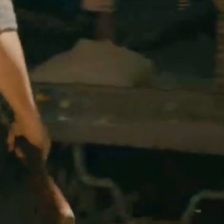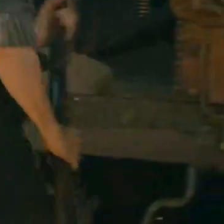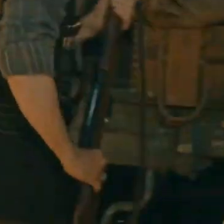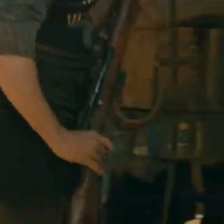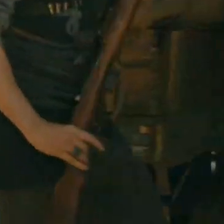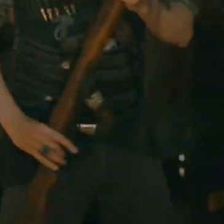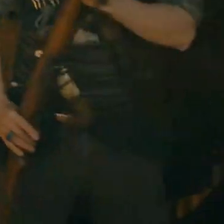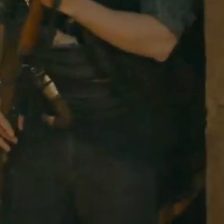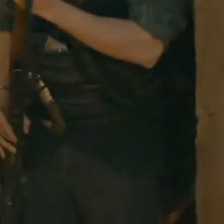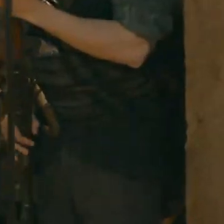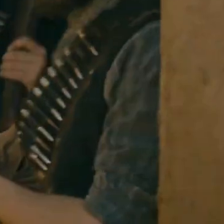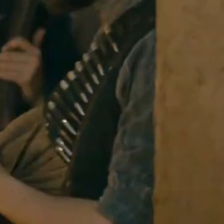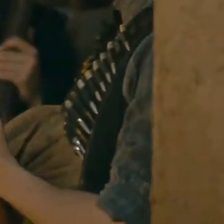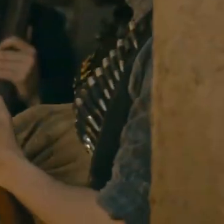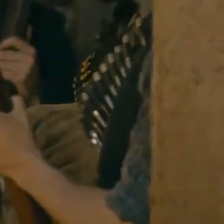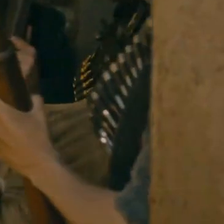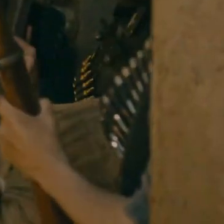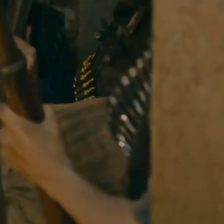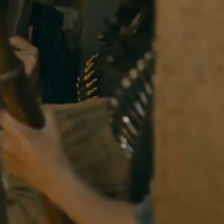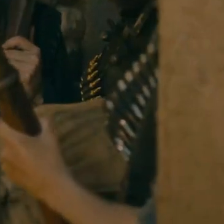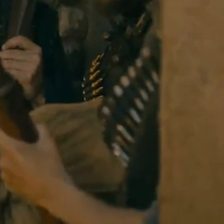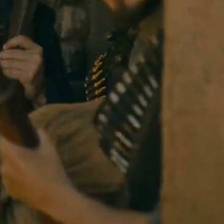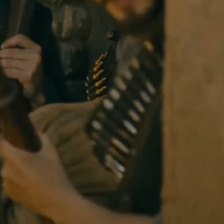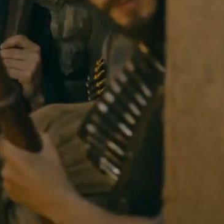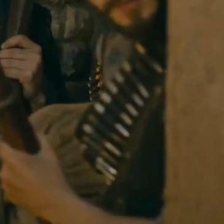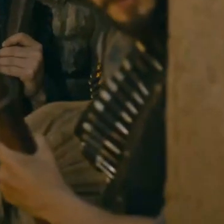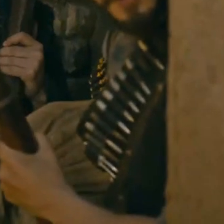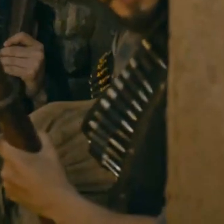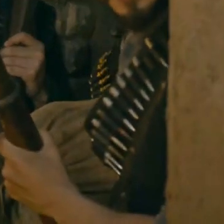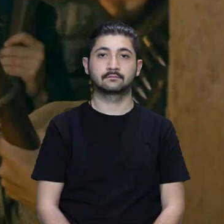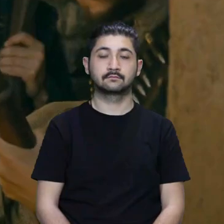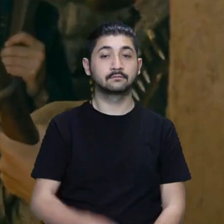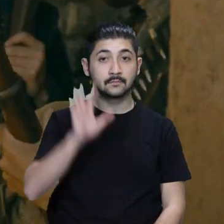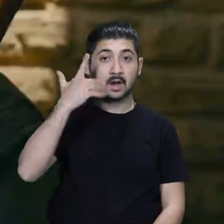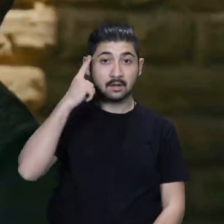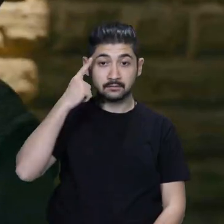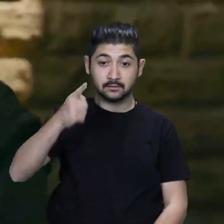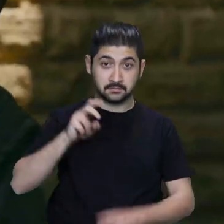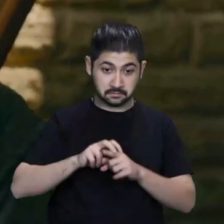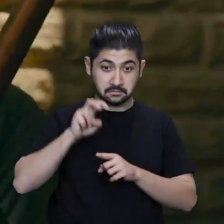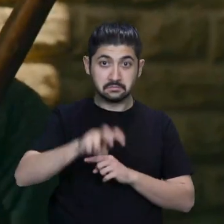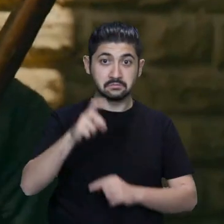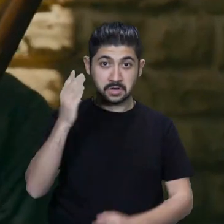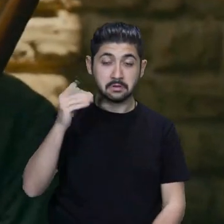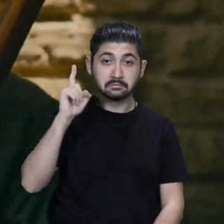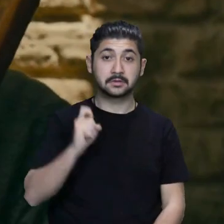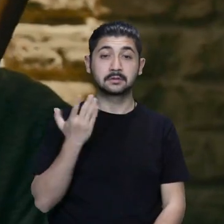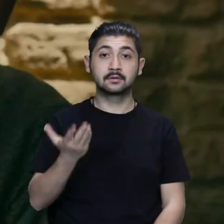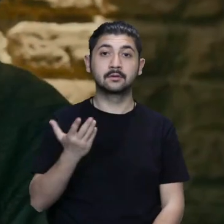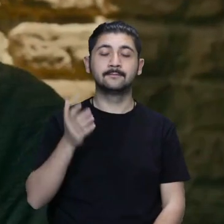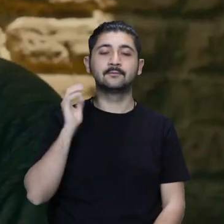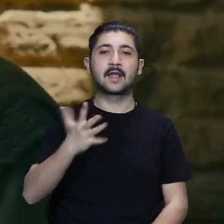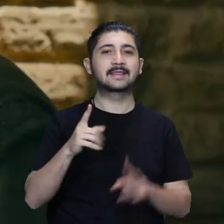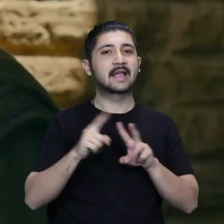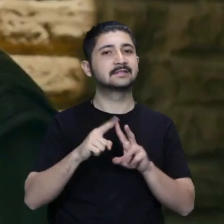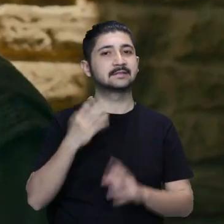palaska, kollarını sıvamış, elinde tüfekle Mevlütlerin yanına döndü. La acaba karaya indiler mi ya? Ulan